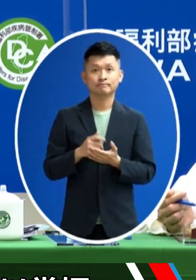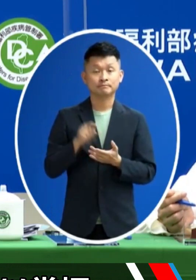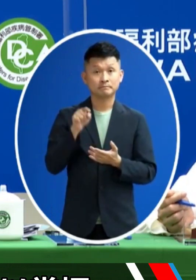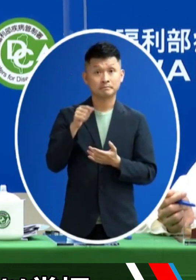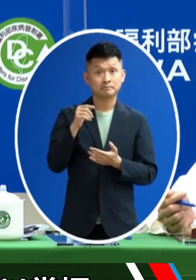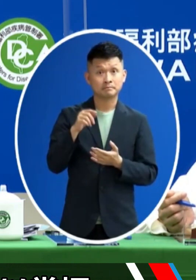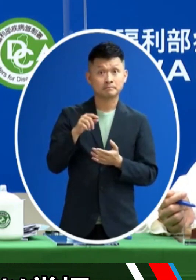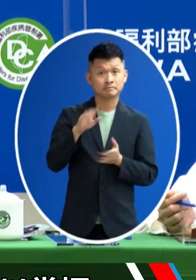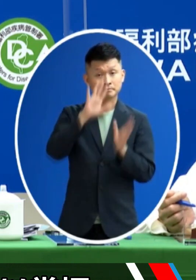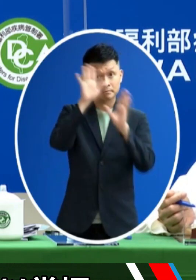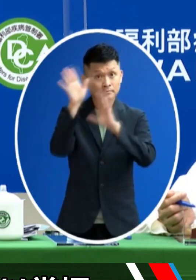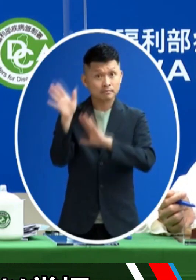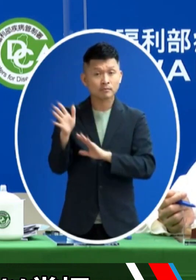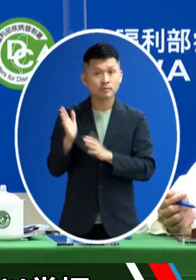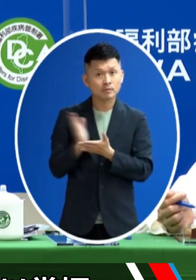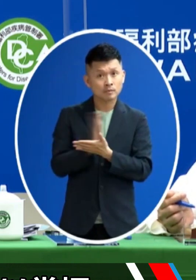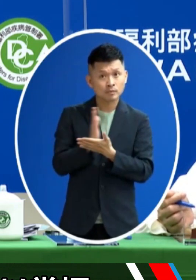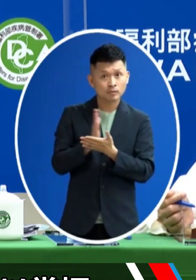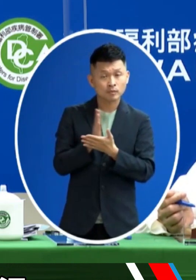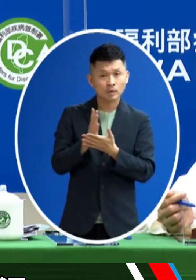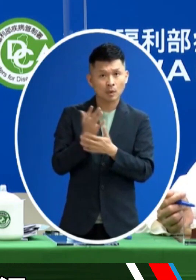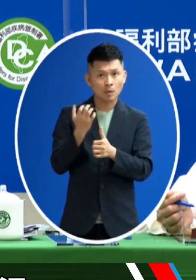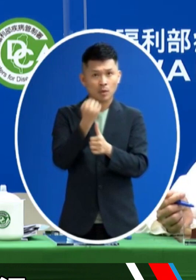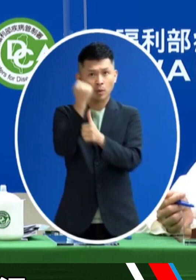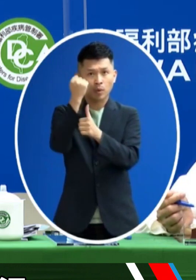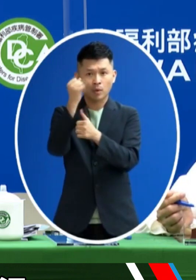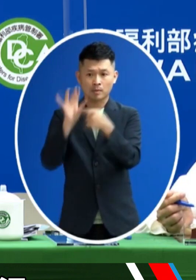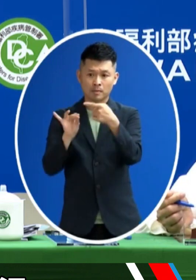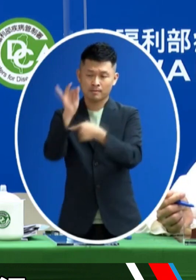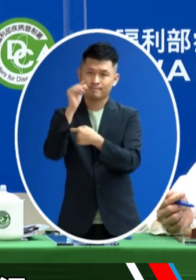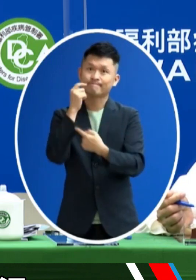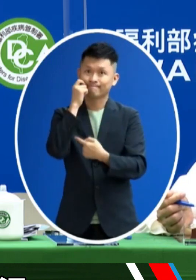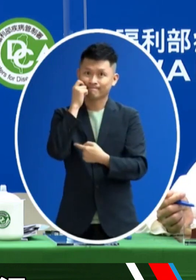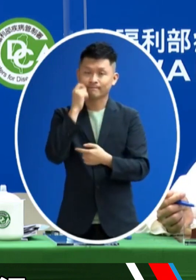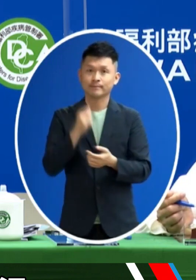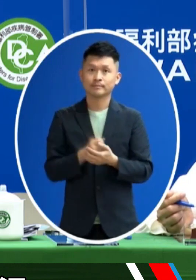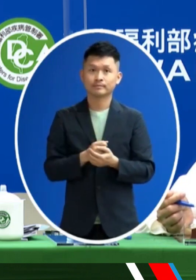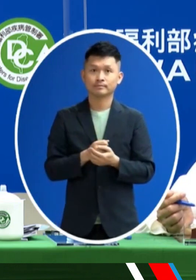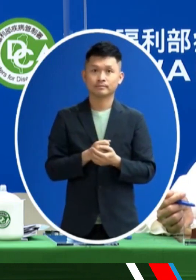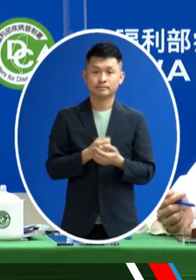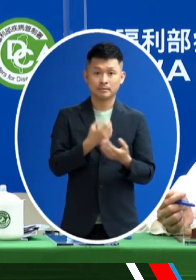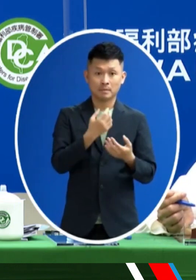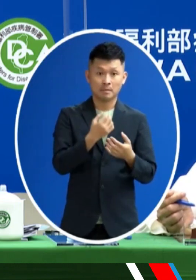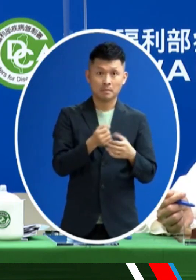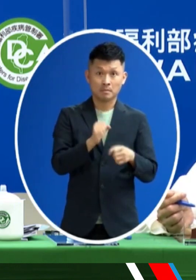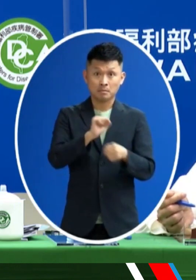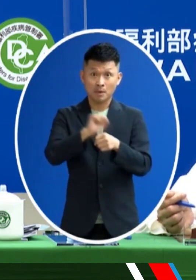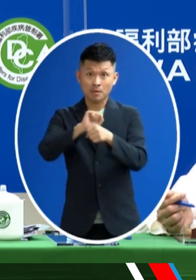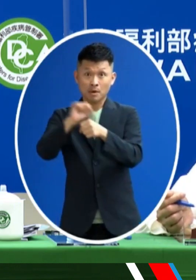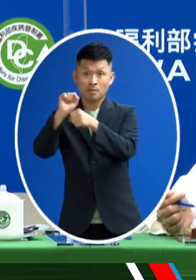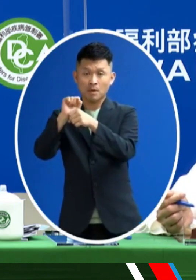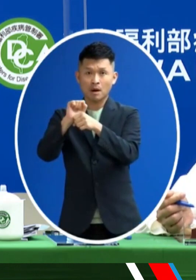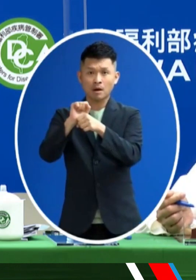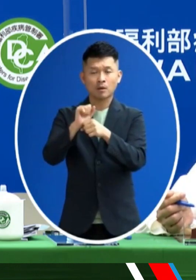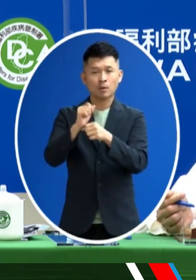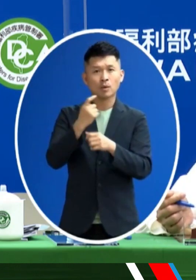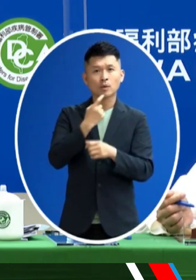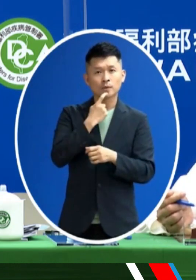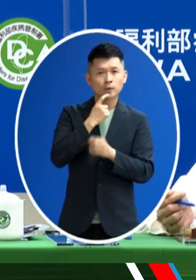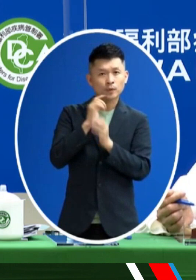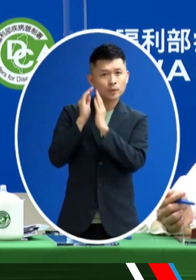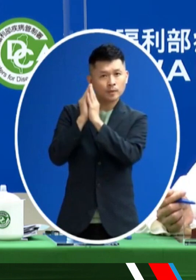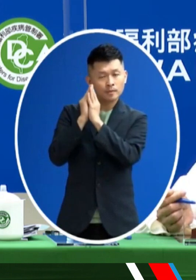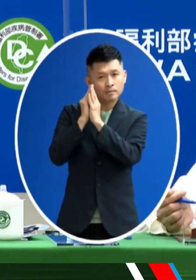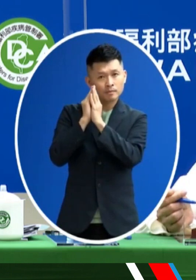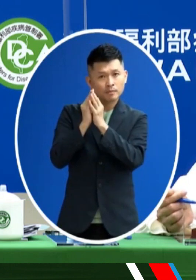也不是全然我们能够完全去掌握。我只能根据这样在发生的情况或预期的这样的情况，那做一些